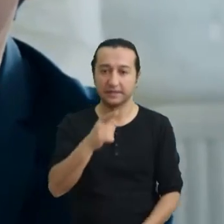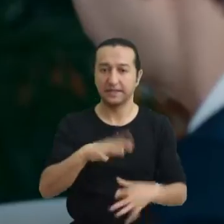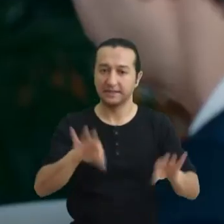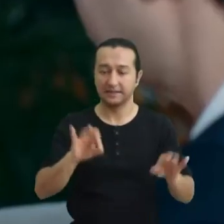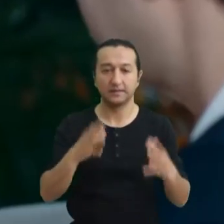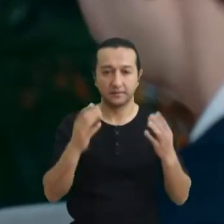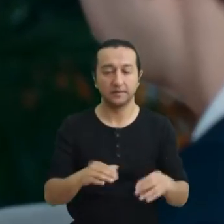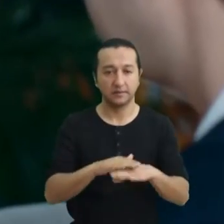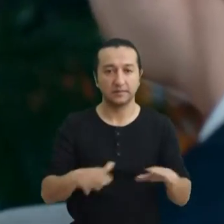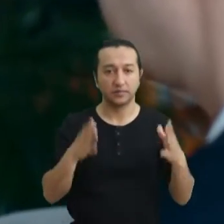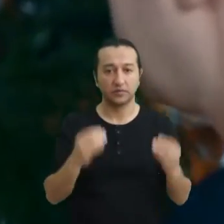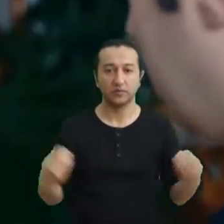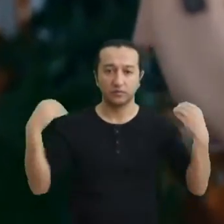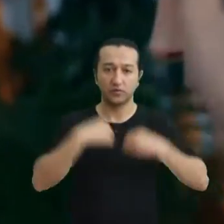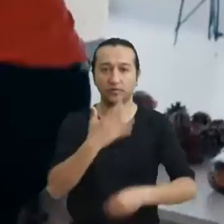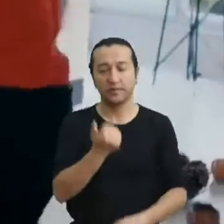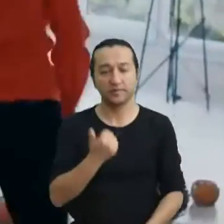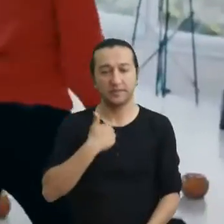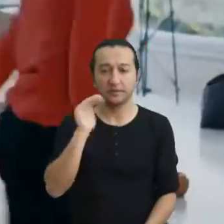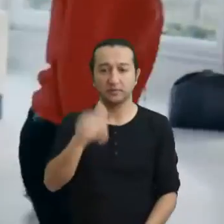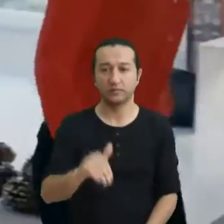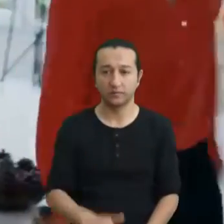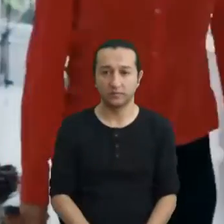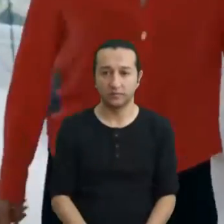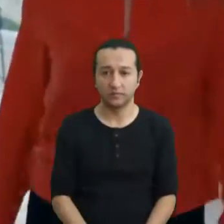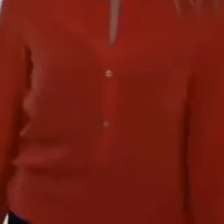hazırlan canım. Tamam. Montumu alıp geliyorum.